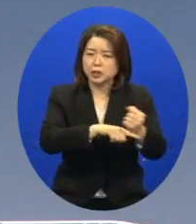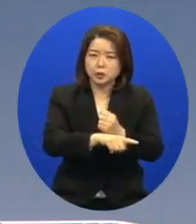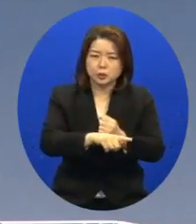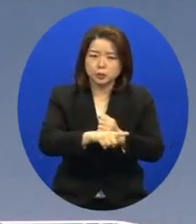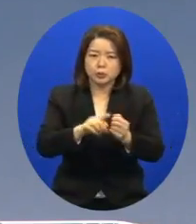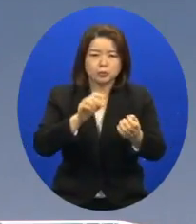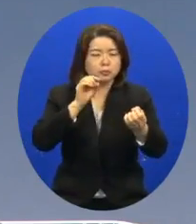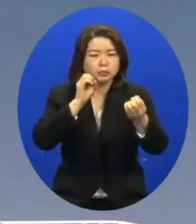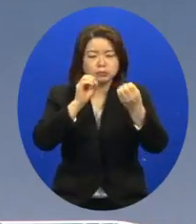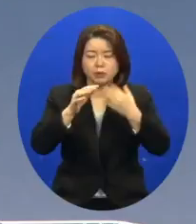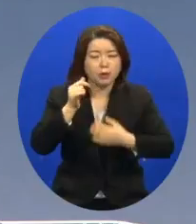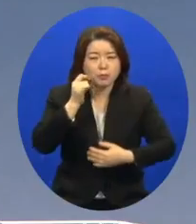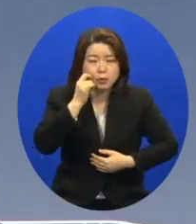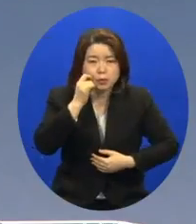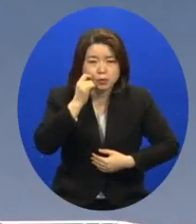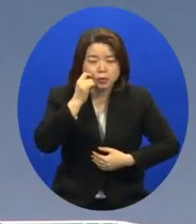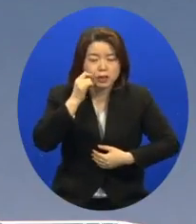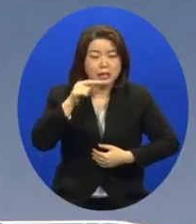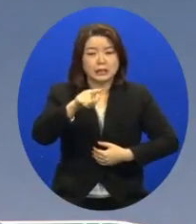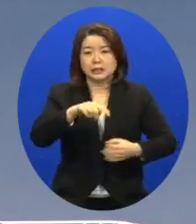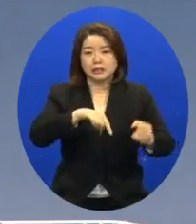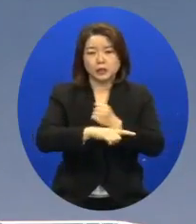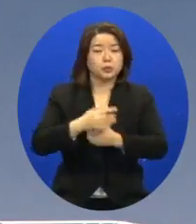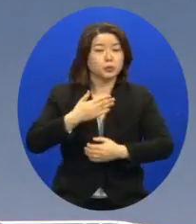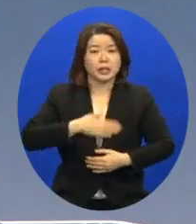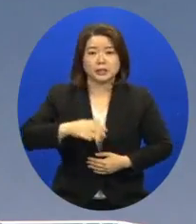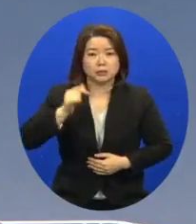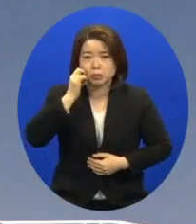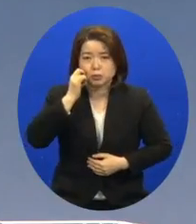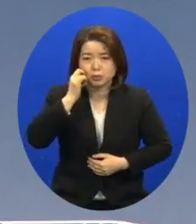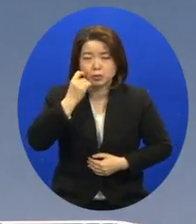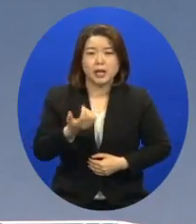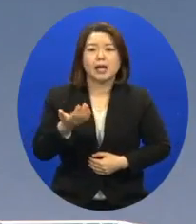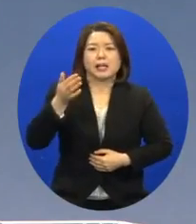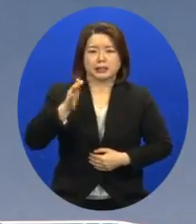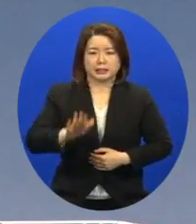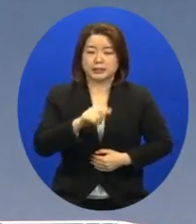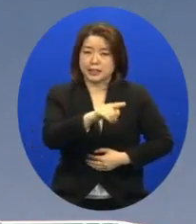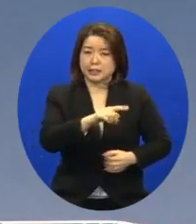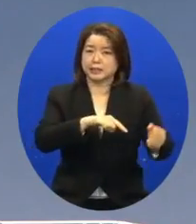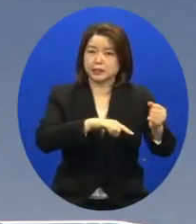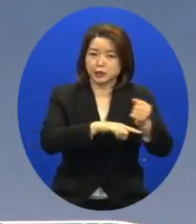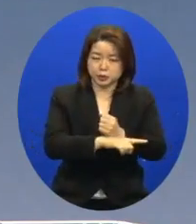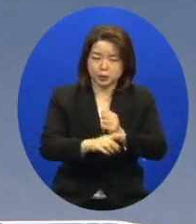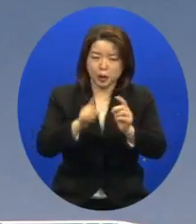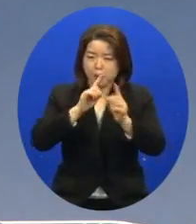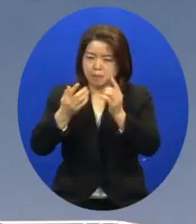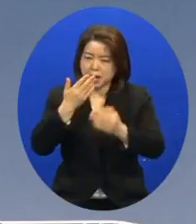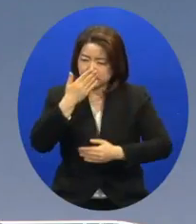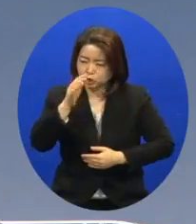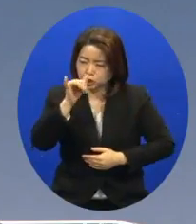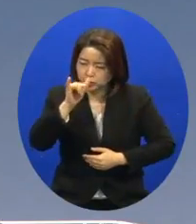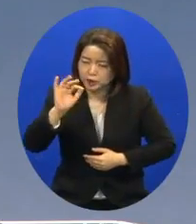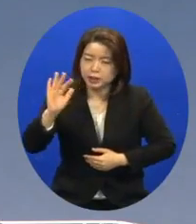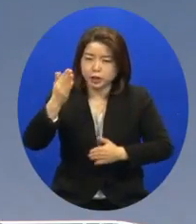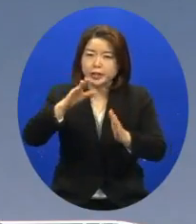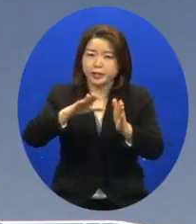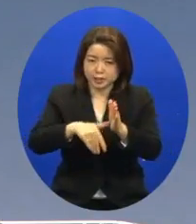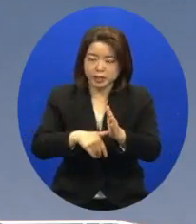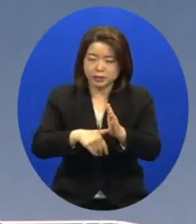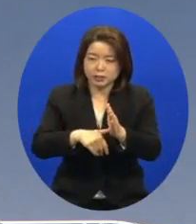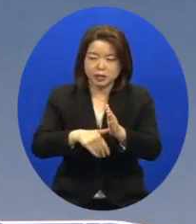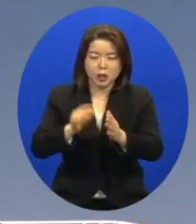없습니다 많이 그 이유를 알지 못합니다 그러나 그 이유를 말할 수 있게 될 때에는 너무